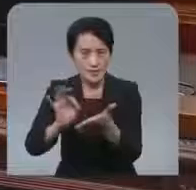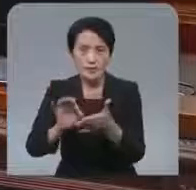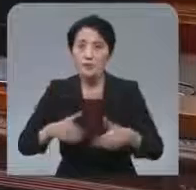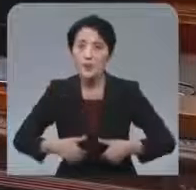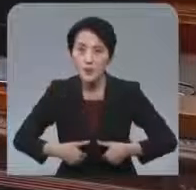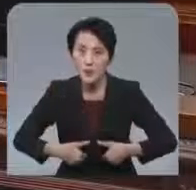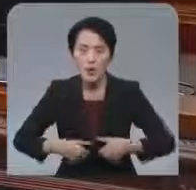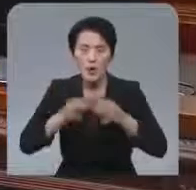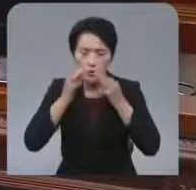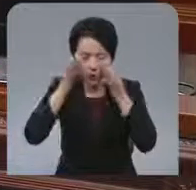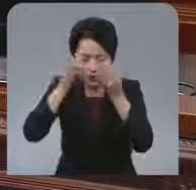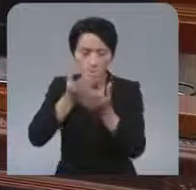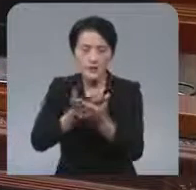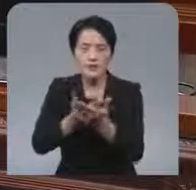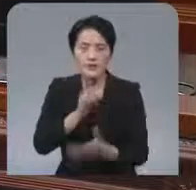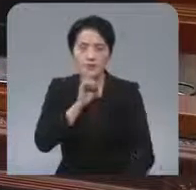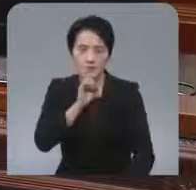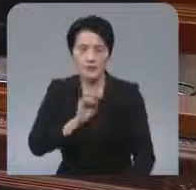es